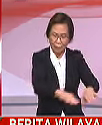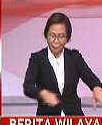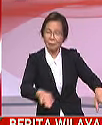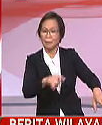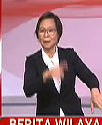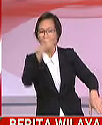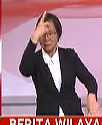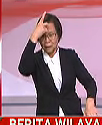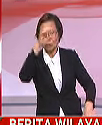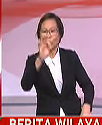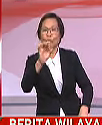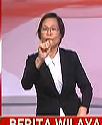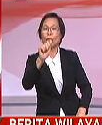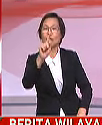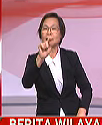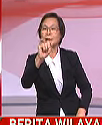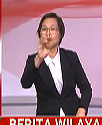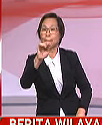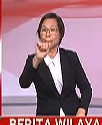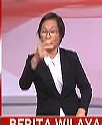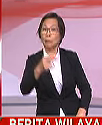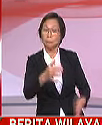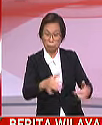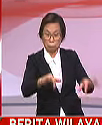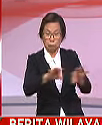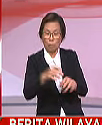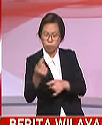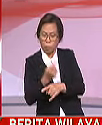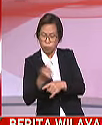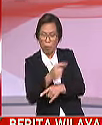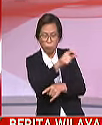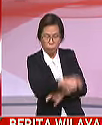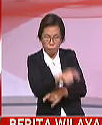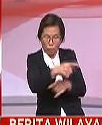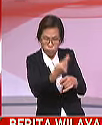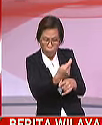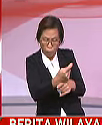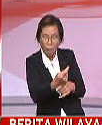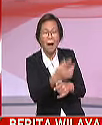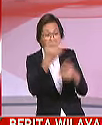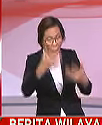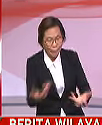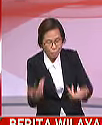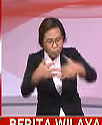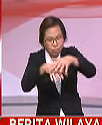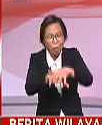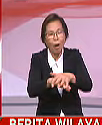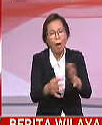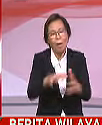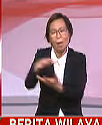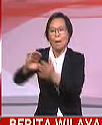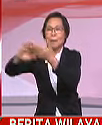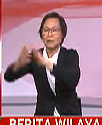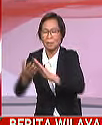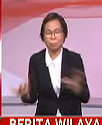Kanak-kanak, Datuk Seri Fatimah Abdullah berkata, ia penting bagi melatih penghuninya seterusnya dapat diintegrasi semula ke dalam